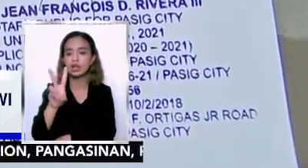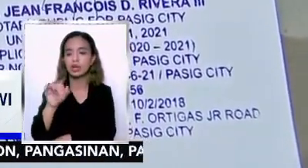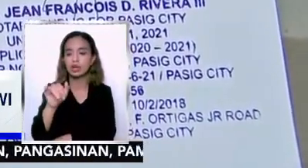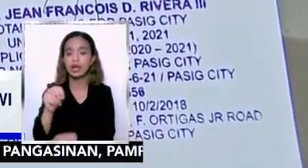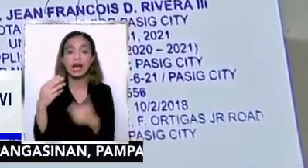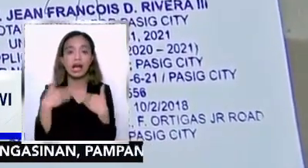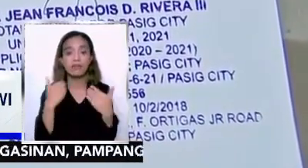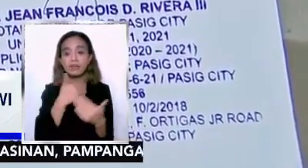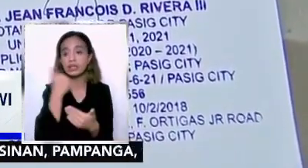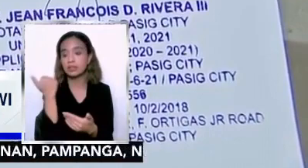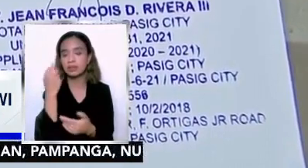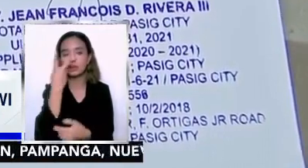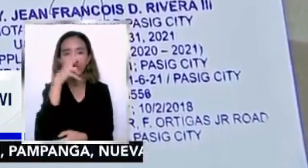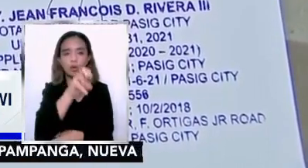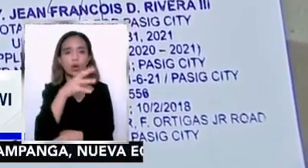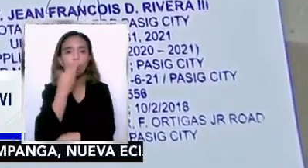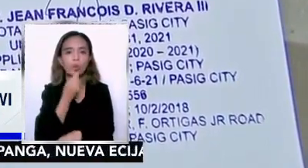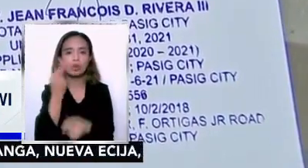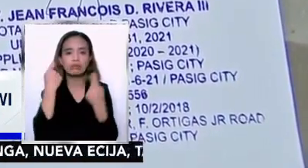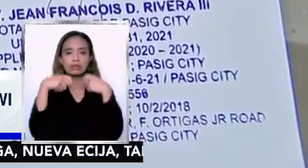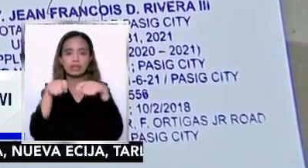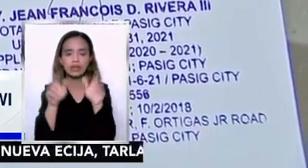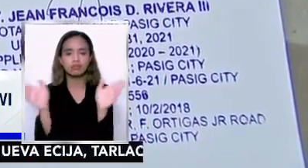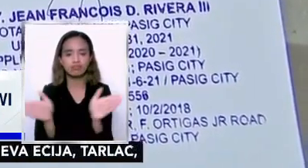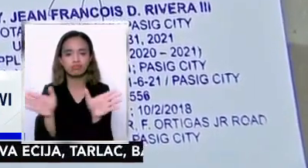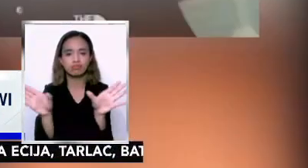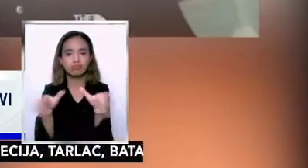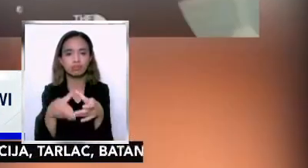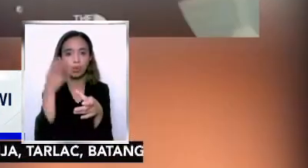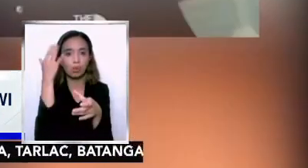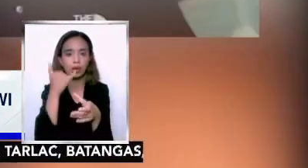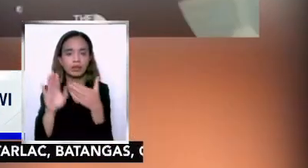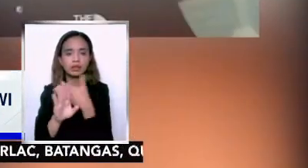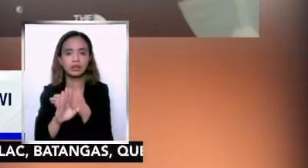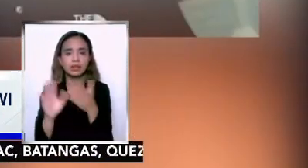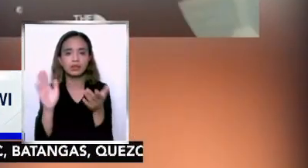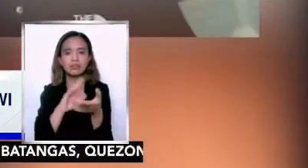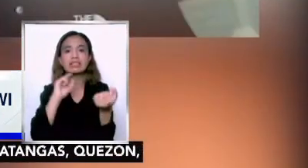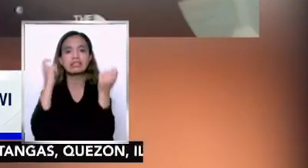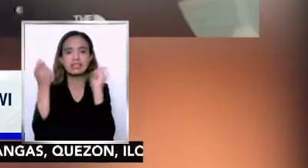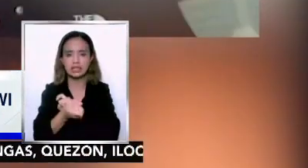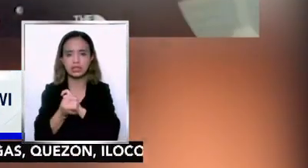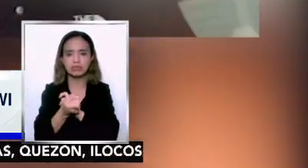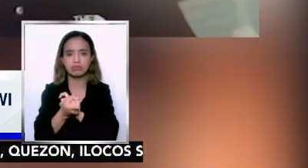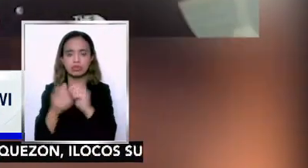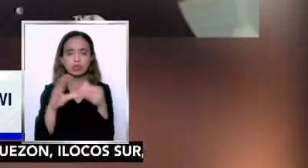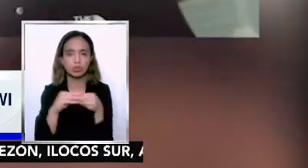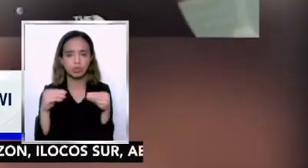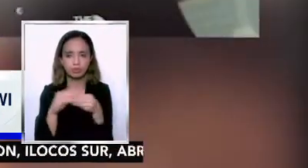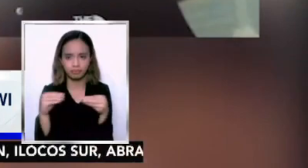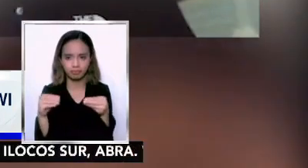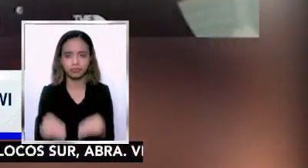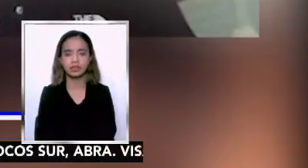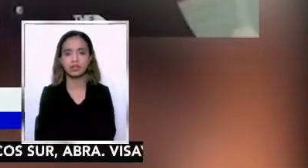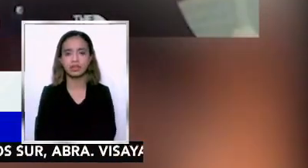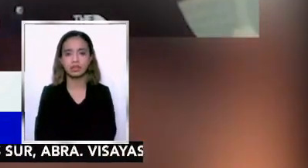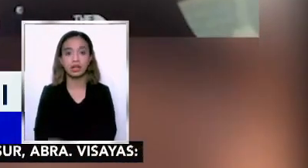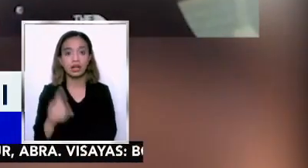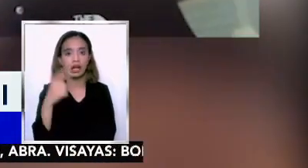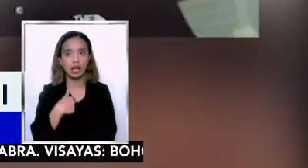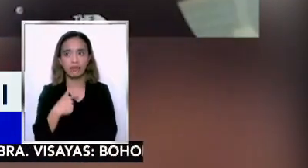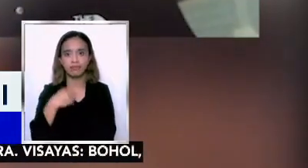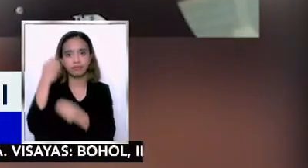na sinusubukang kumbinsihin ng grupo para umano bumaliktad. May nalaman ako na tinatarget pa nila